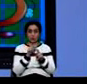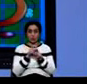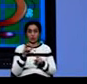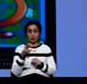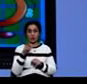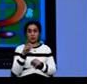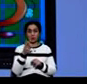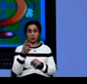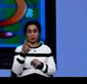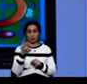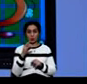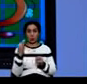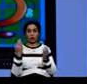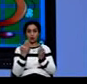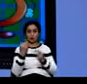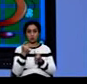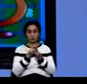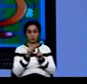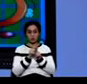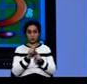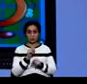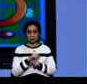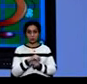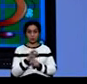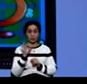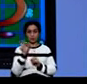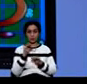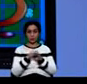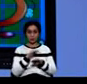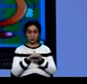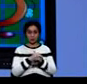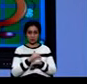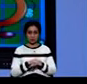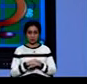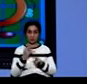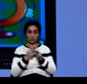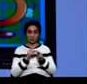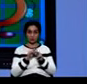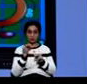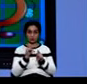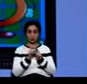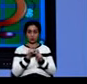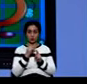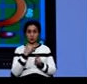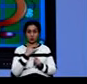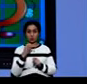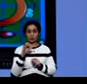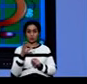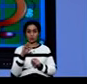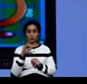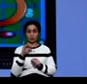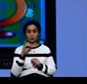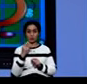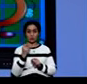– яблоко. Какое это слово? Молодцы! Это слово у нас слово